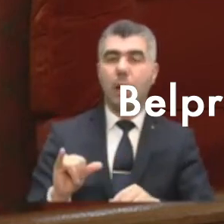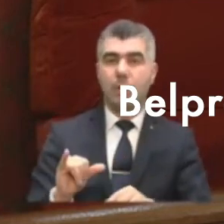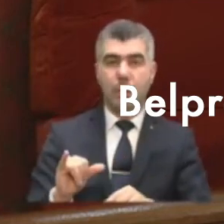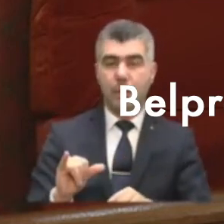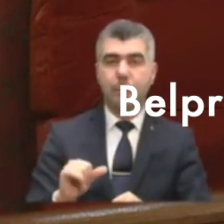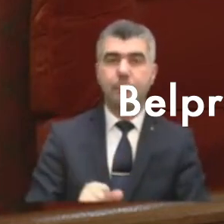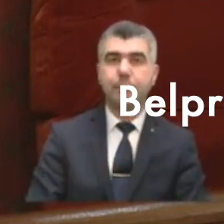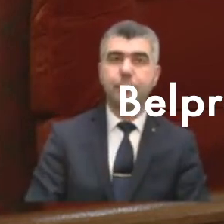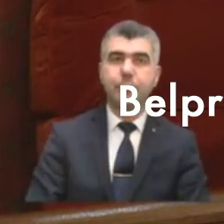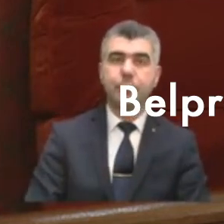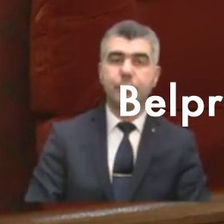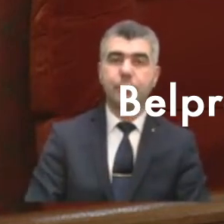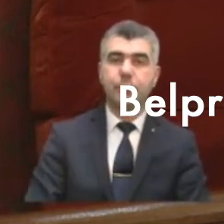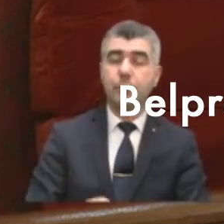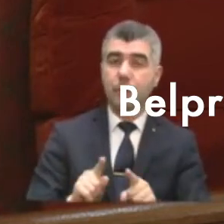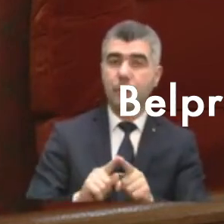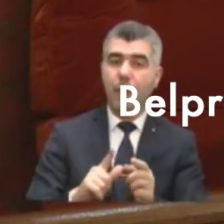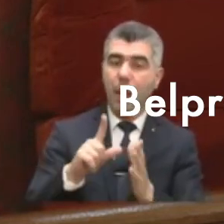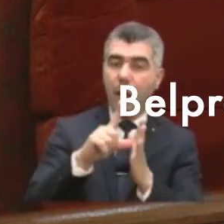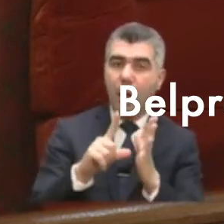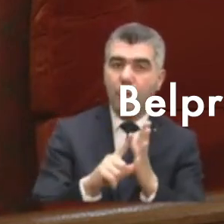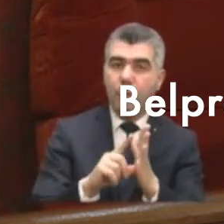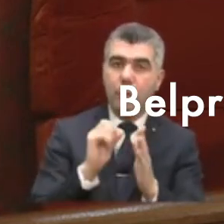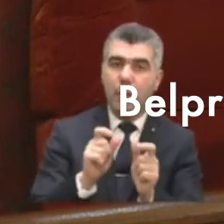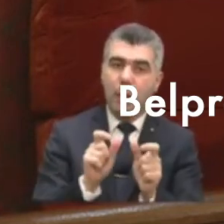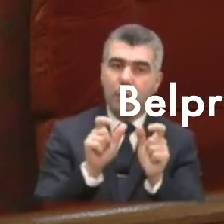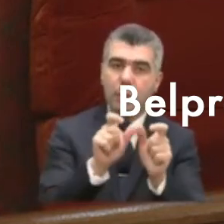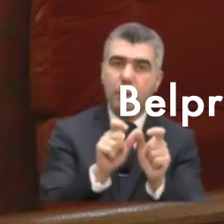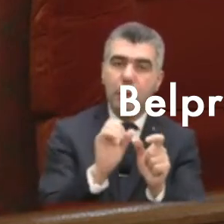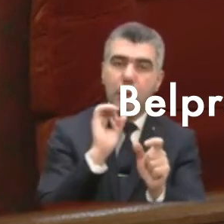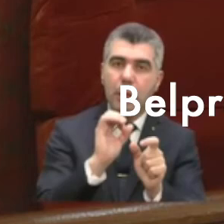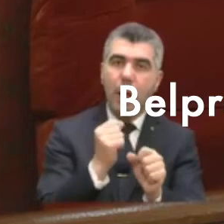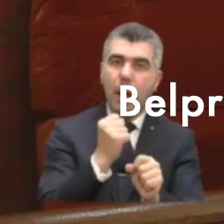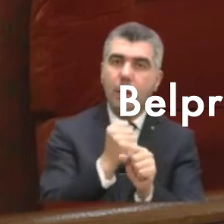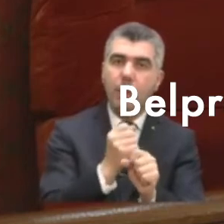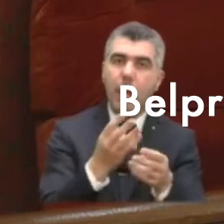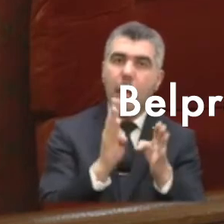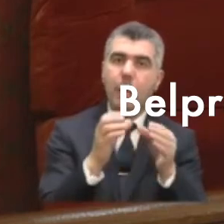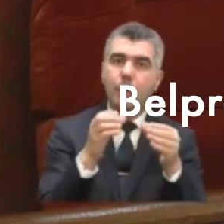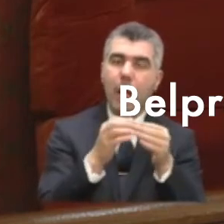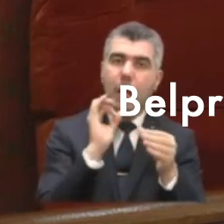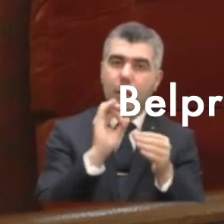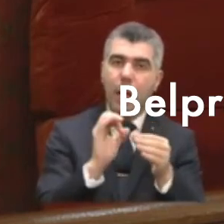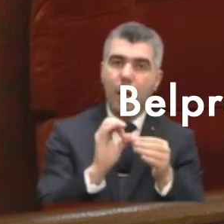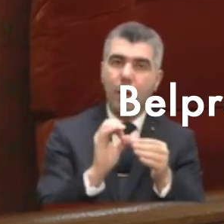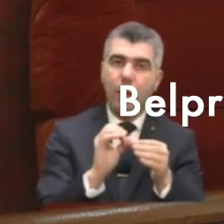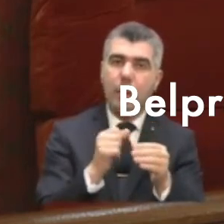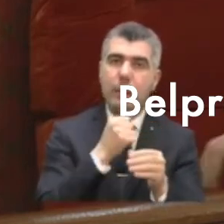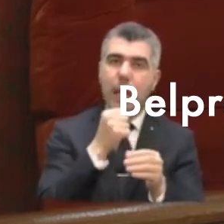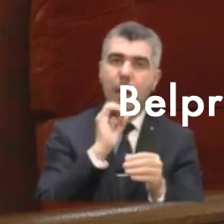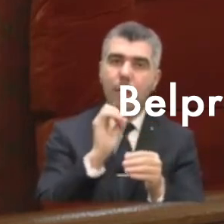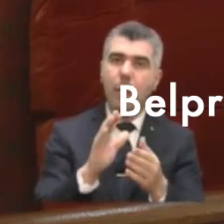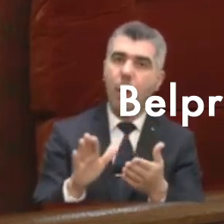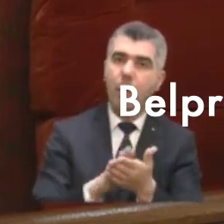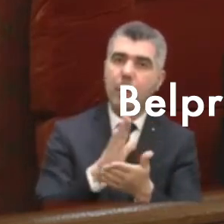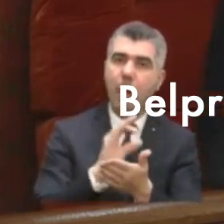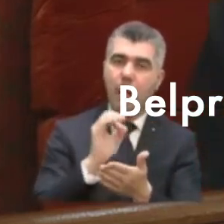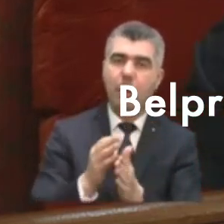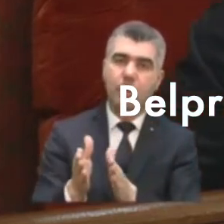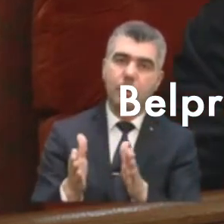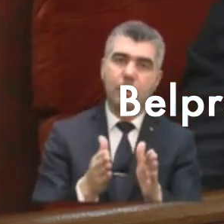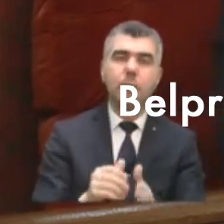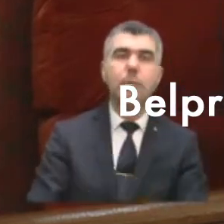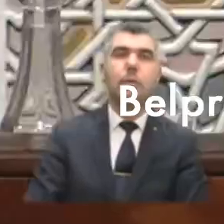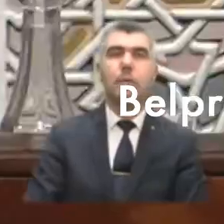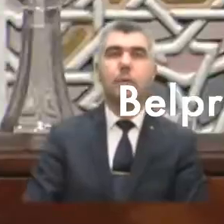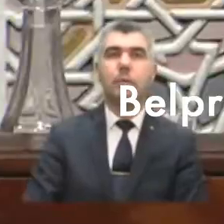لا تتوفر لصلاحية قانونية أو تنظيمية للتدخل في مجال اختصاص اللجنة المؤقتة لتسيير شؤون قطاع الصحافة والنشر. شكرا. شكرا